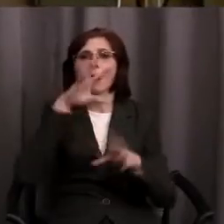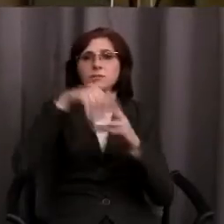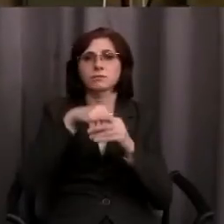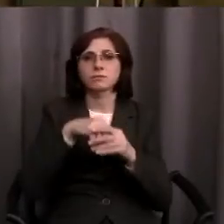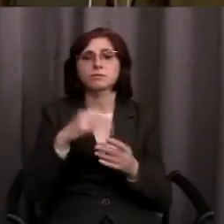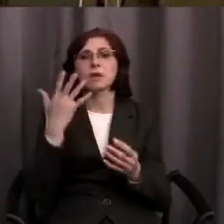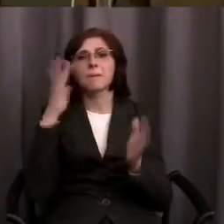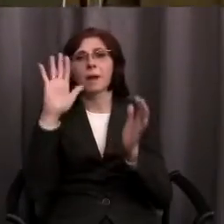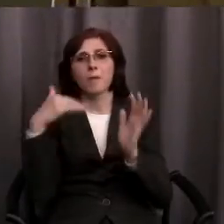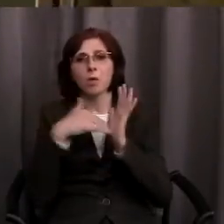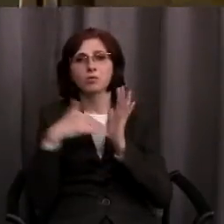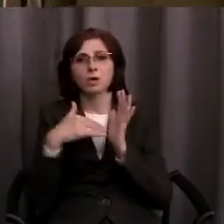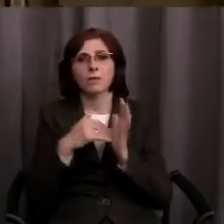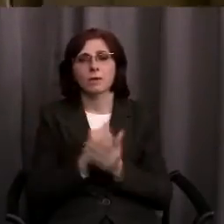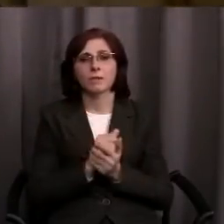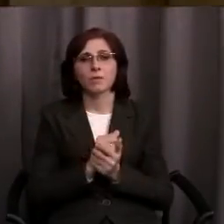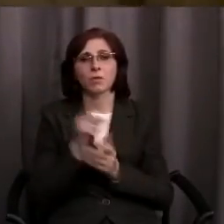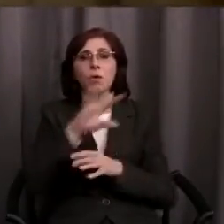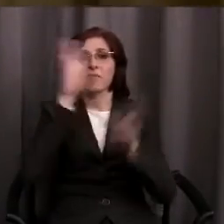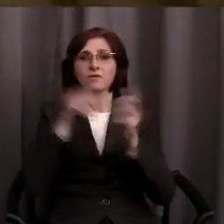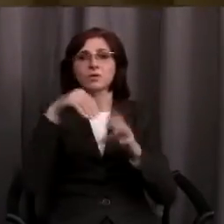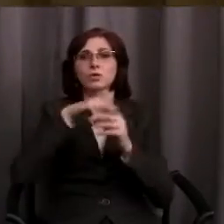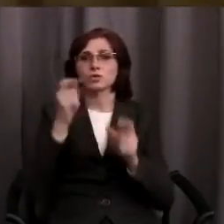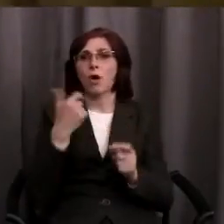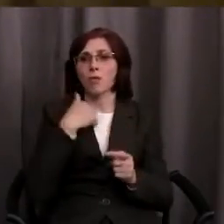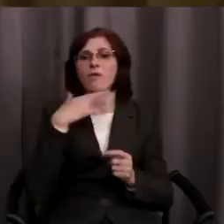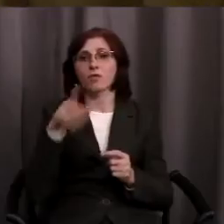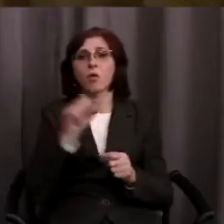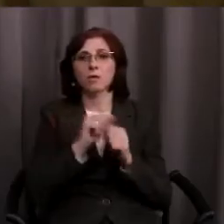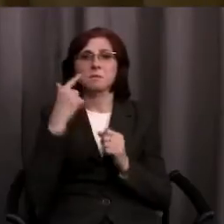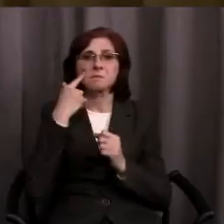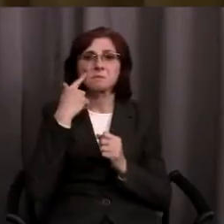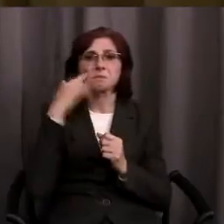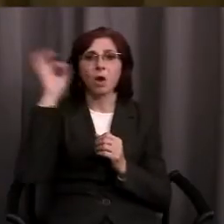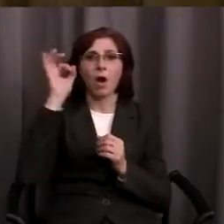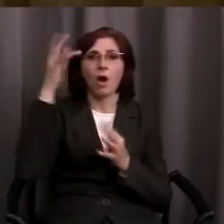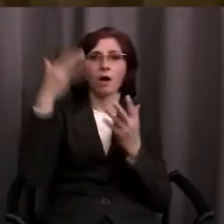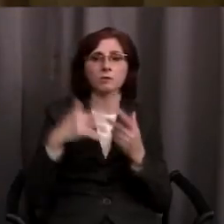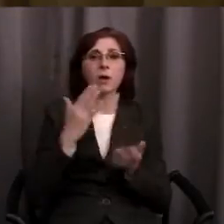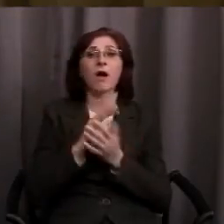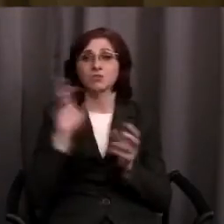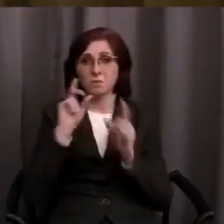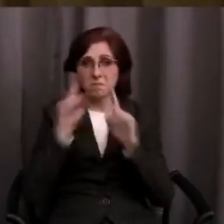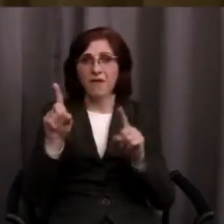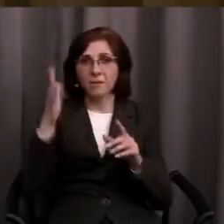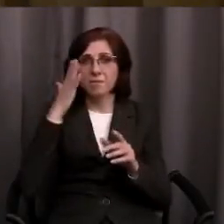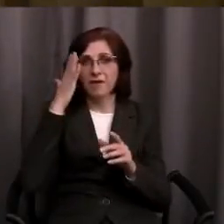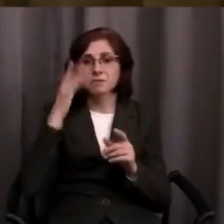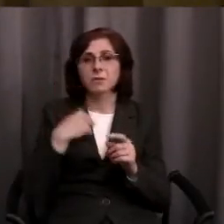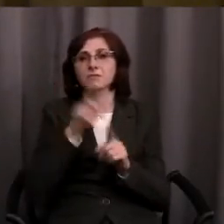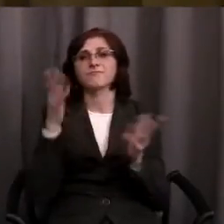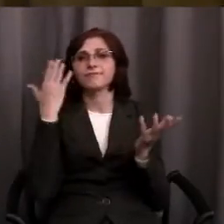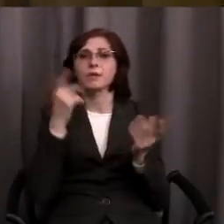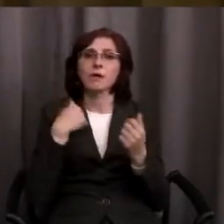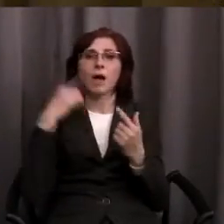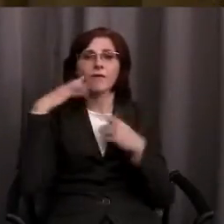tym oni te potrzeby mają. To wszystko, co my mówimy, to raczej są szacunki, niż taka rzeczywista wiedza. I wydawałoby